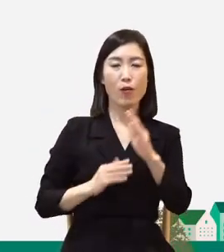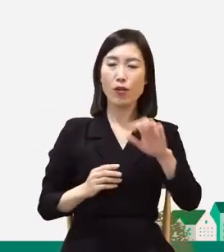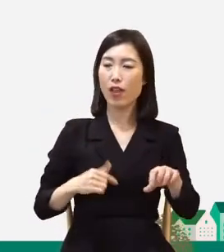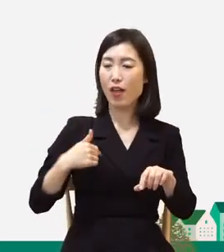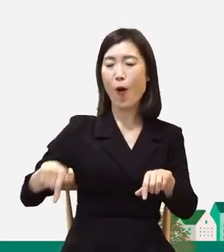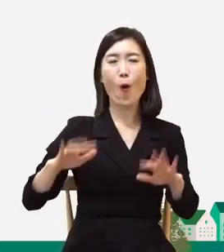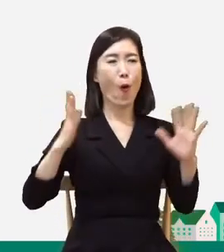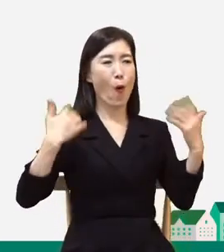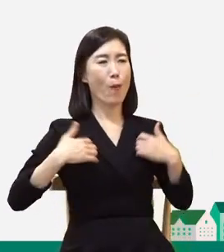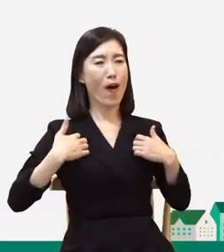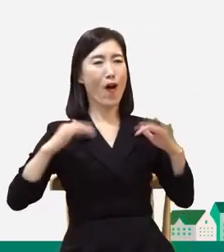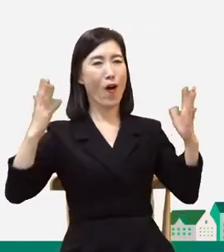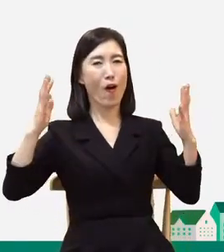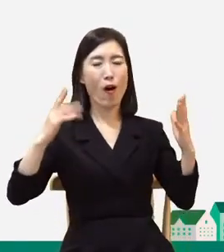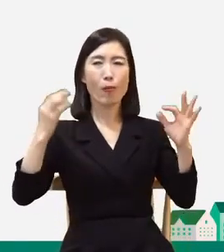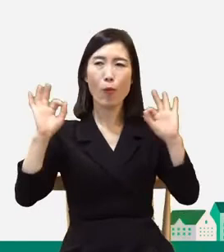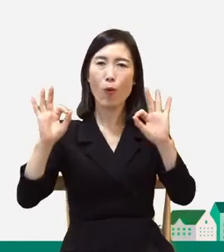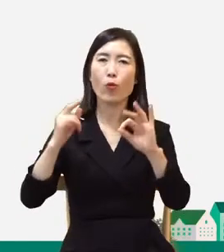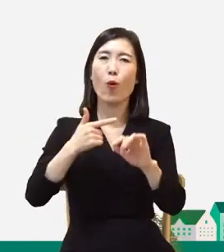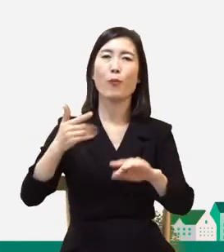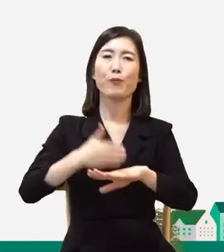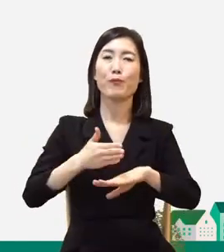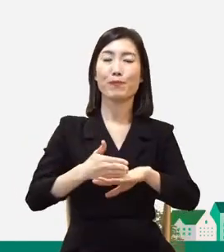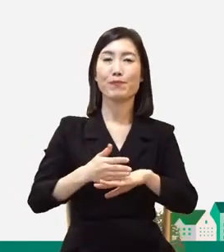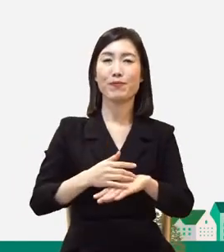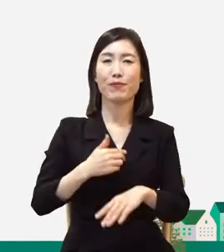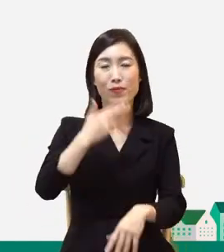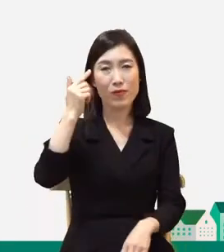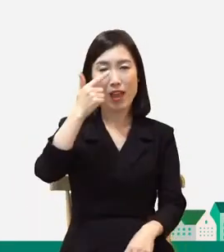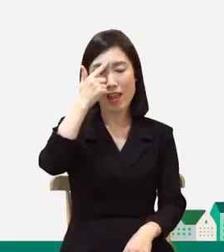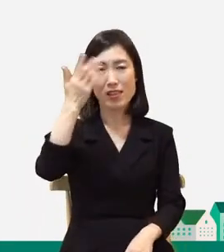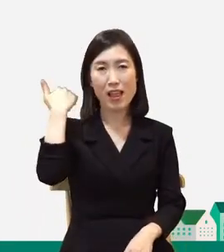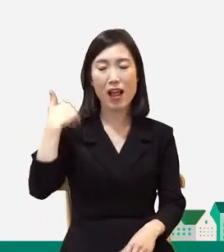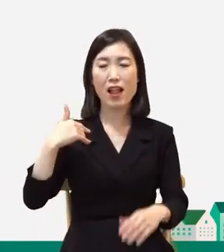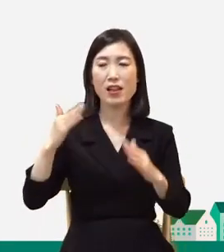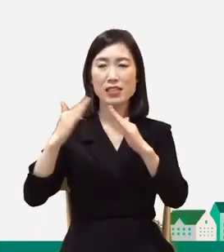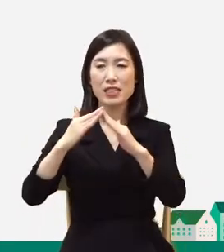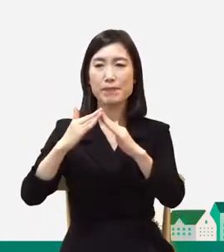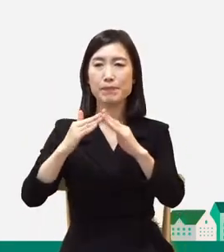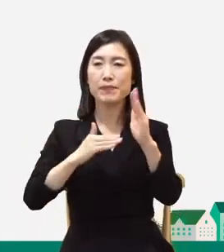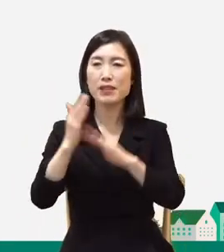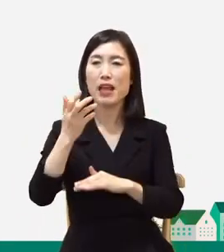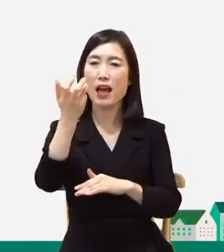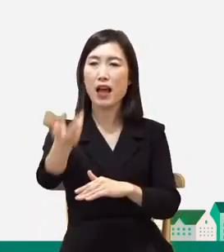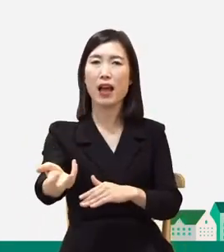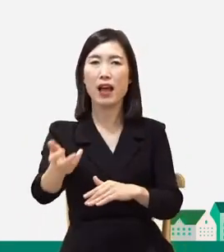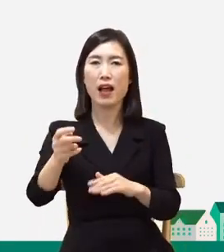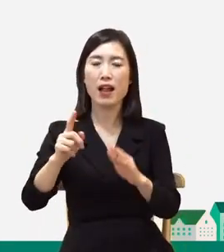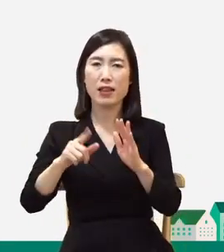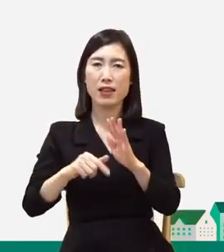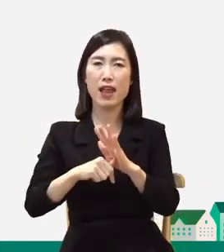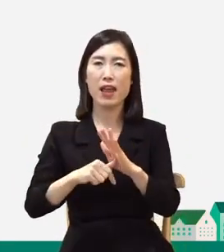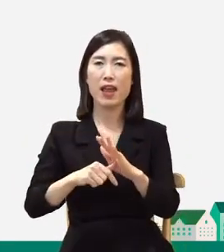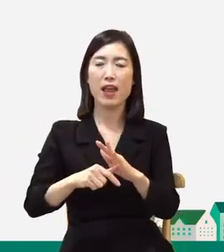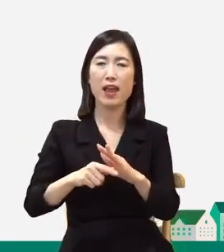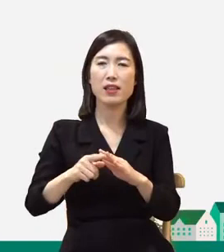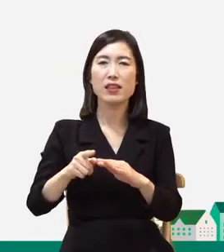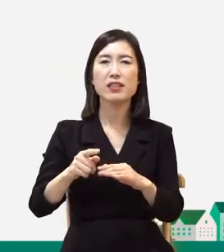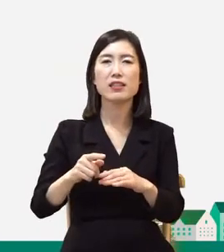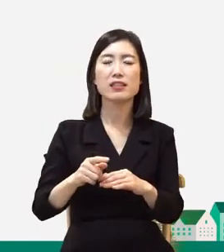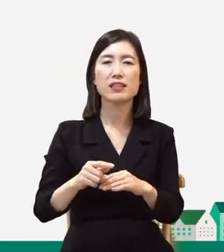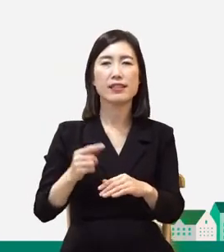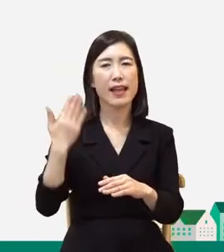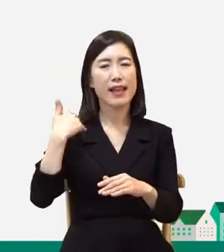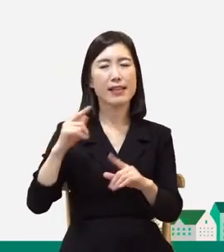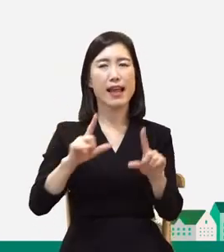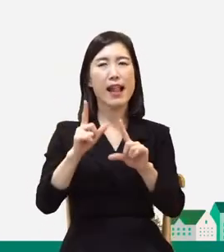반갑고 고맙고 하는 그러니까 예전에 뭔가 거주 기간이 정해져 있는 곳에서 거주하셨던 때에는